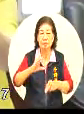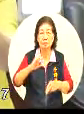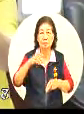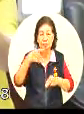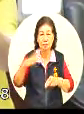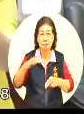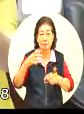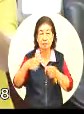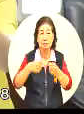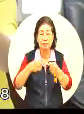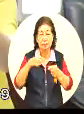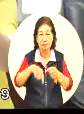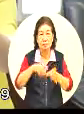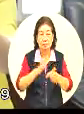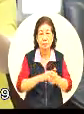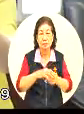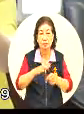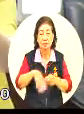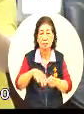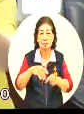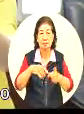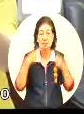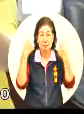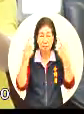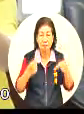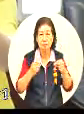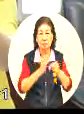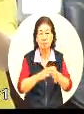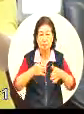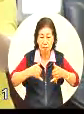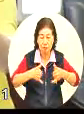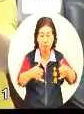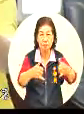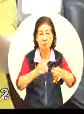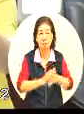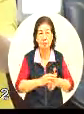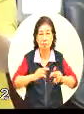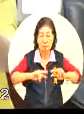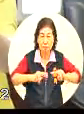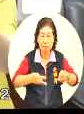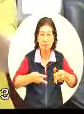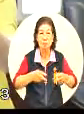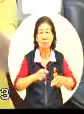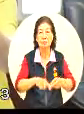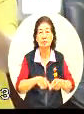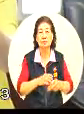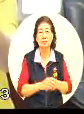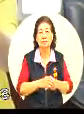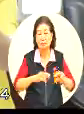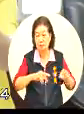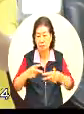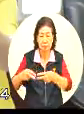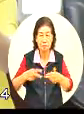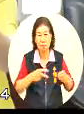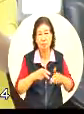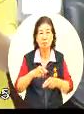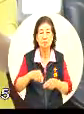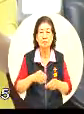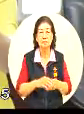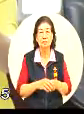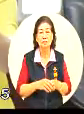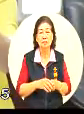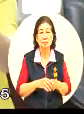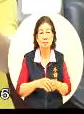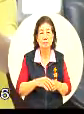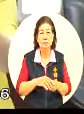民国90几年又把这市民路的人行步道变更为道路用地，就是因为这样，就是